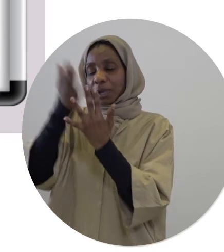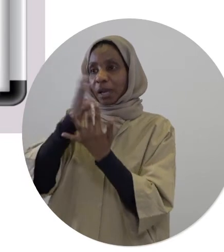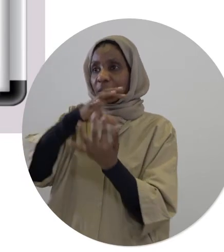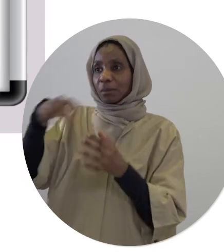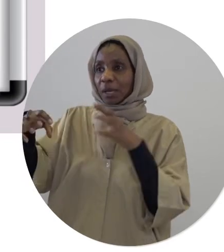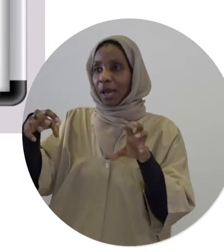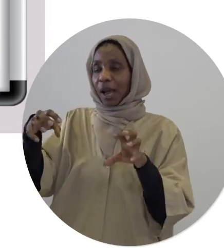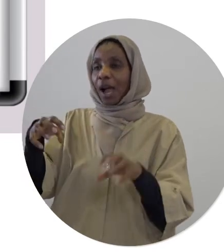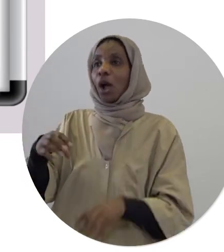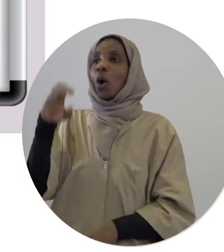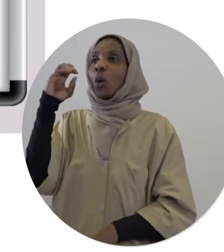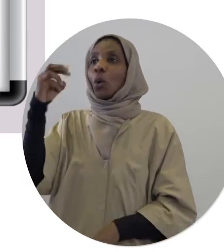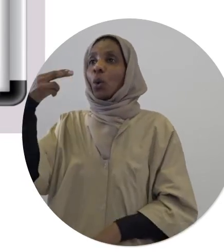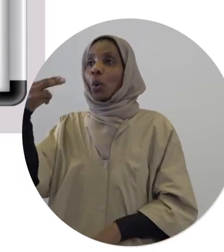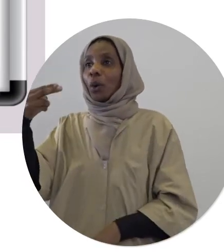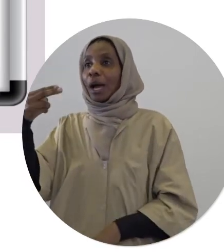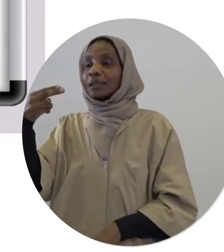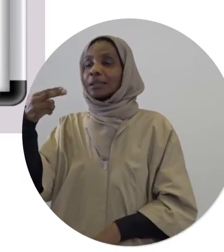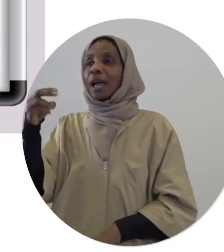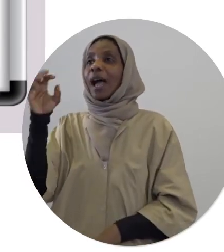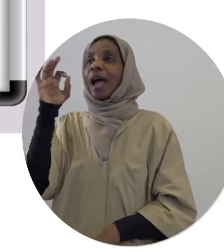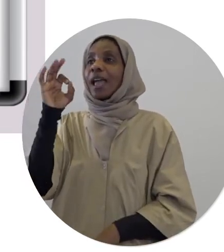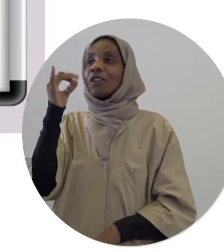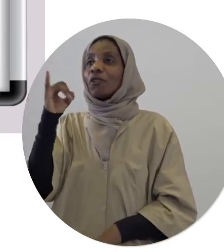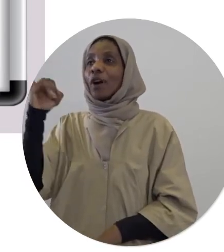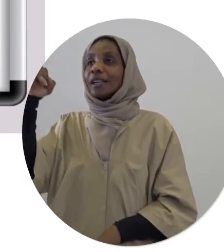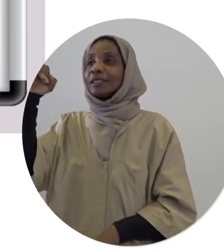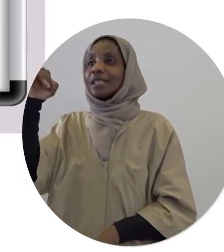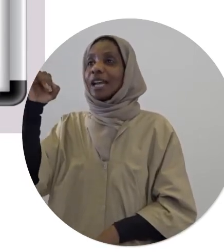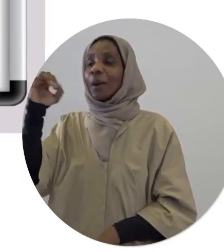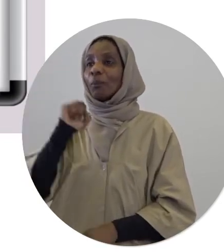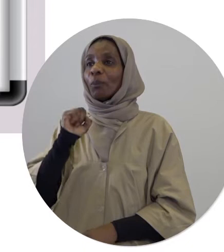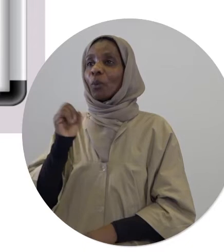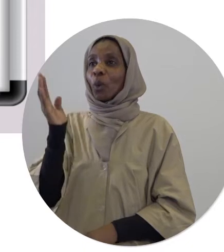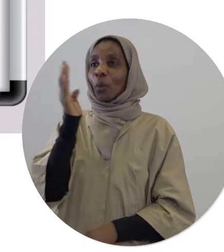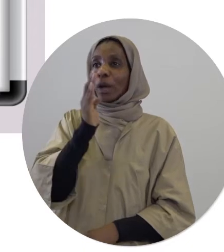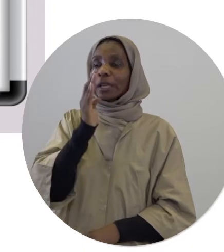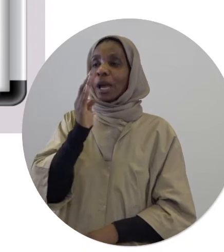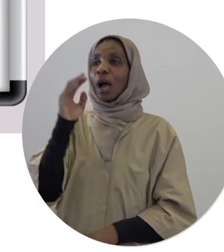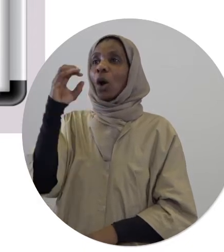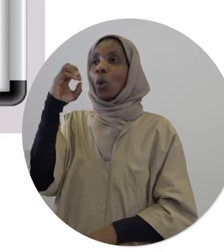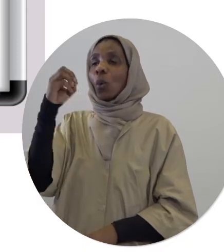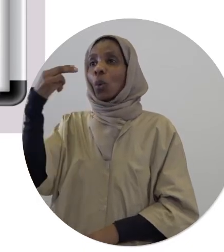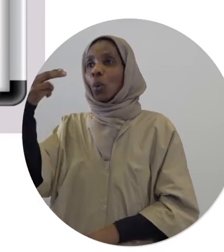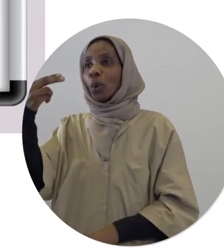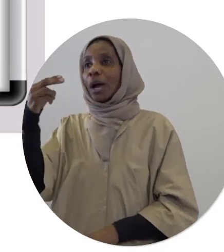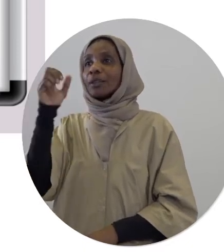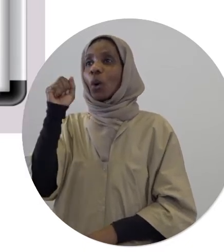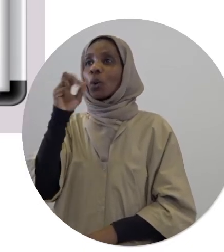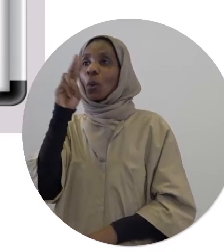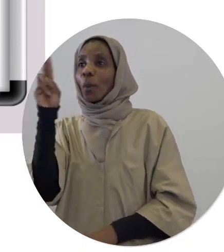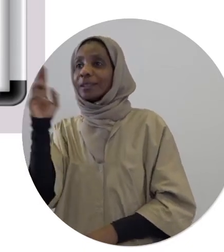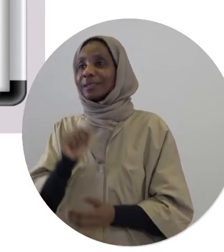إلى الكحولات الأليفاتية المشبعة والكحولات الأروماتية. ما هي الكحولات